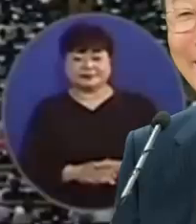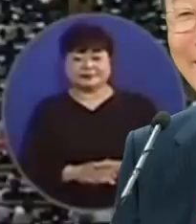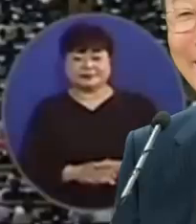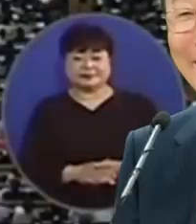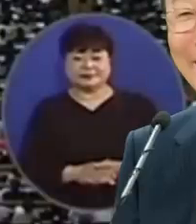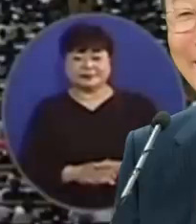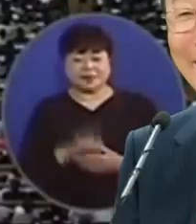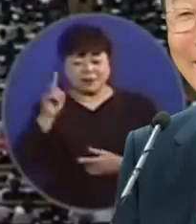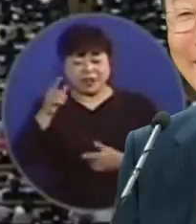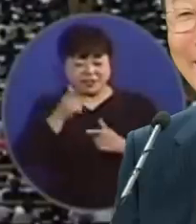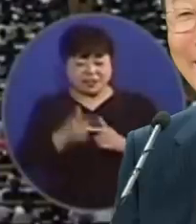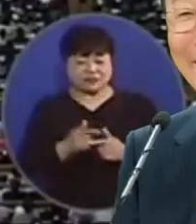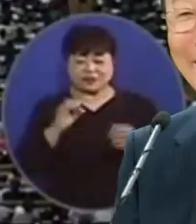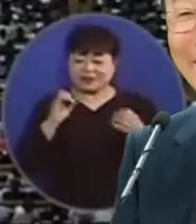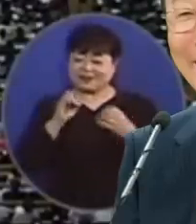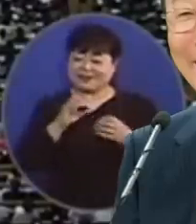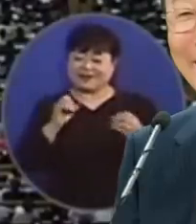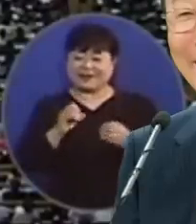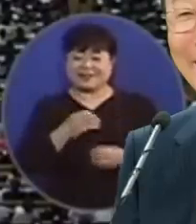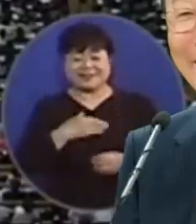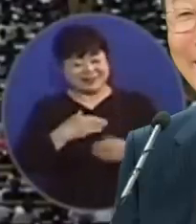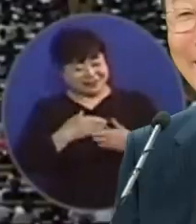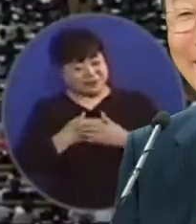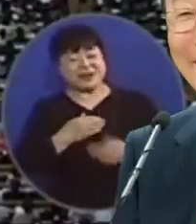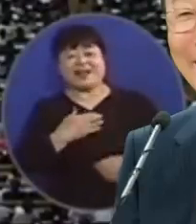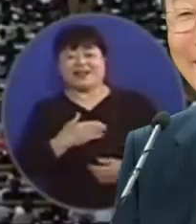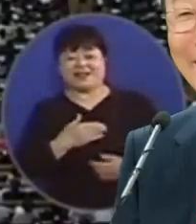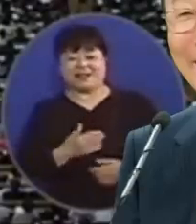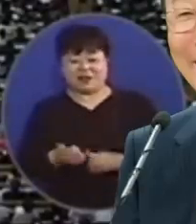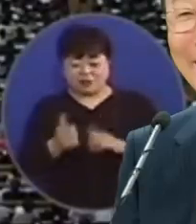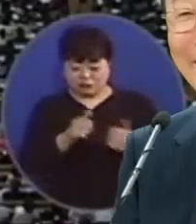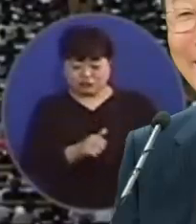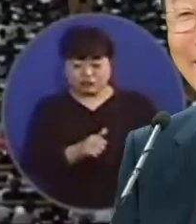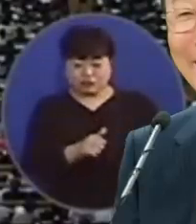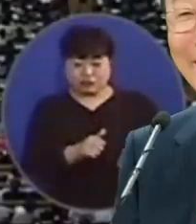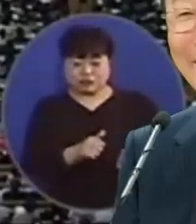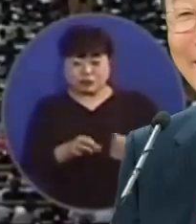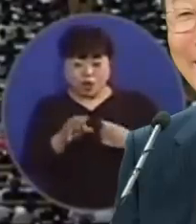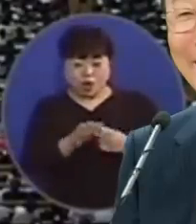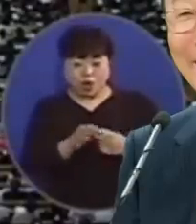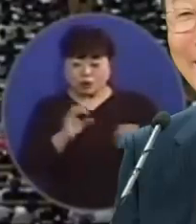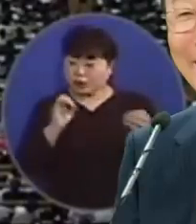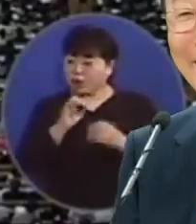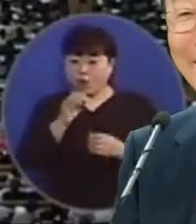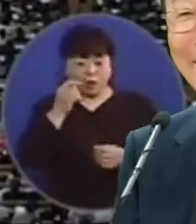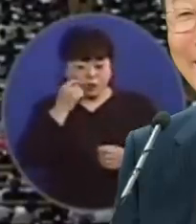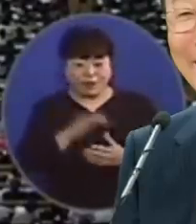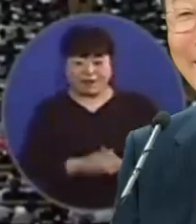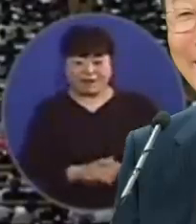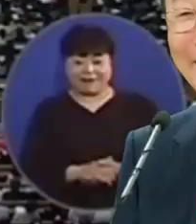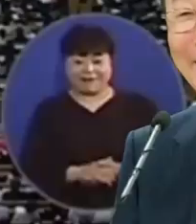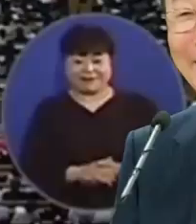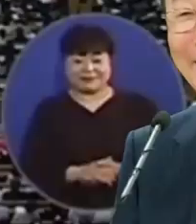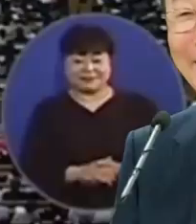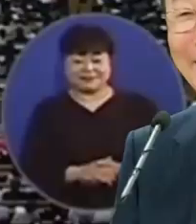저는 매일 예수님과 이야기하고 있기 때문에 알아요. 죽으셨으면 예수님과 어떻게 매일 이야기하겠습니까?